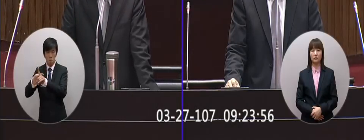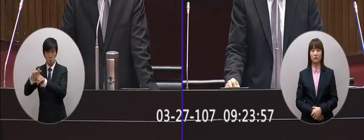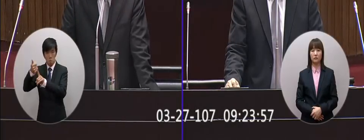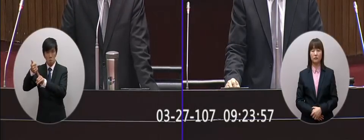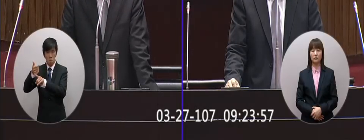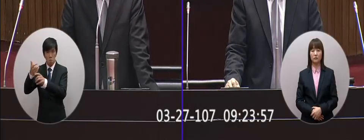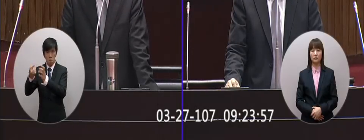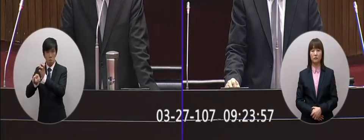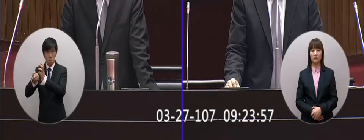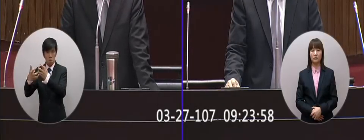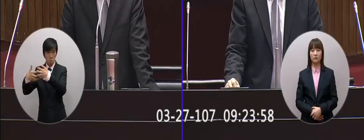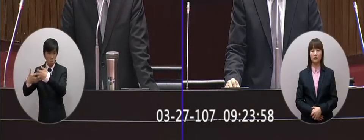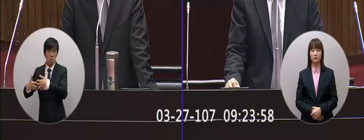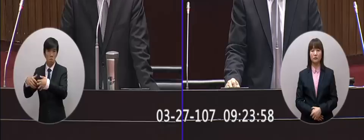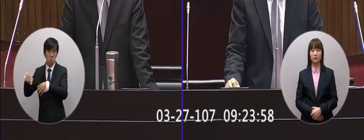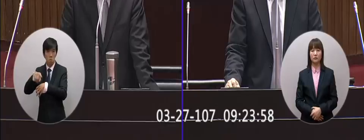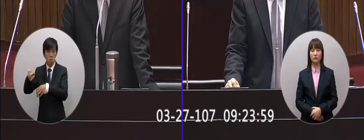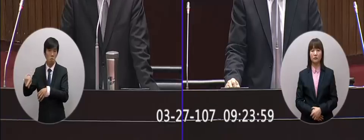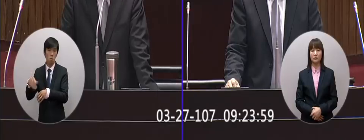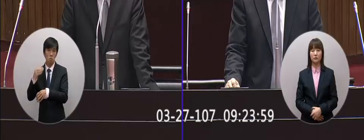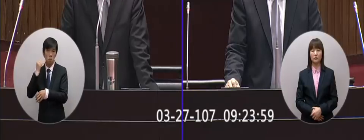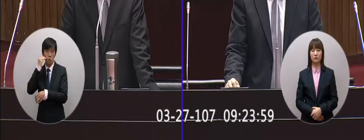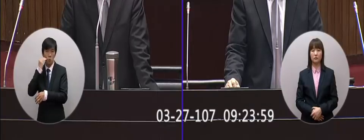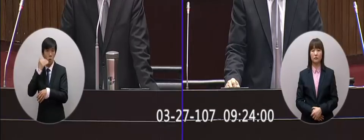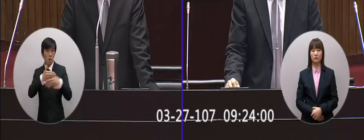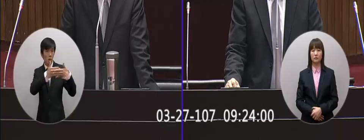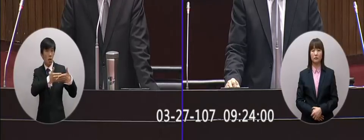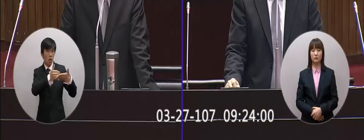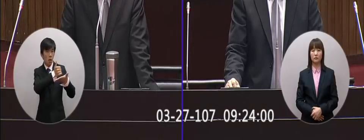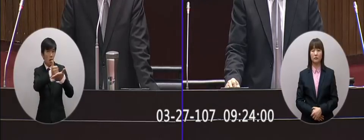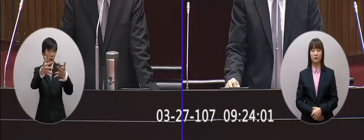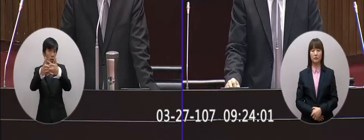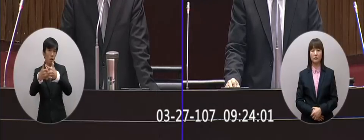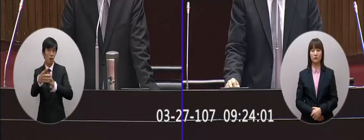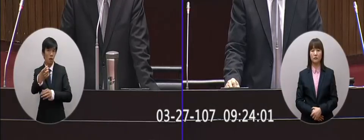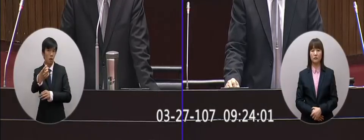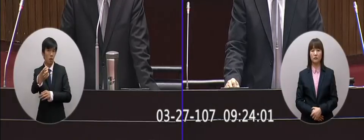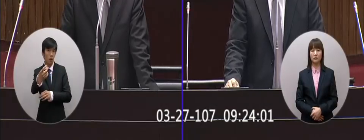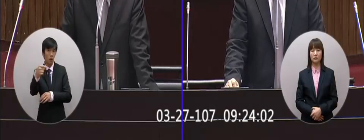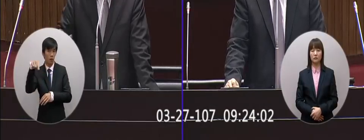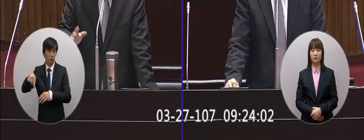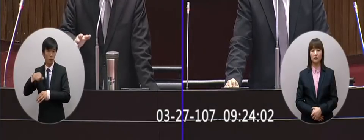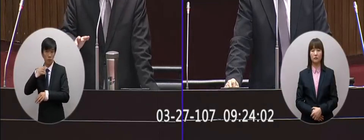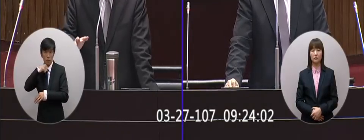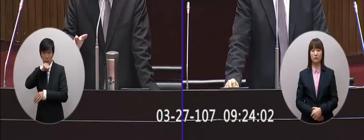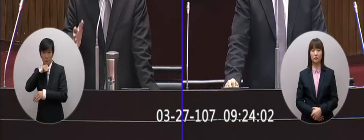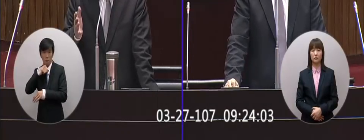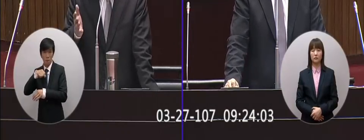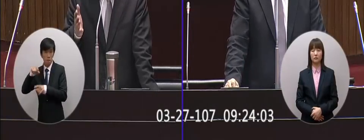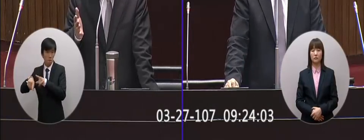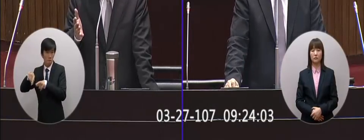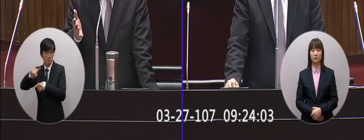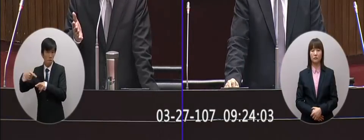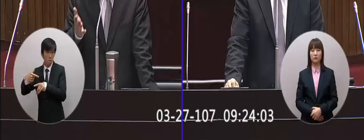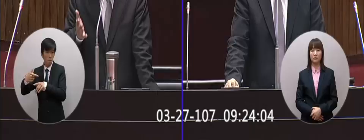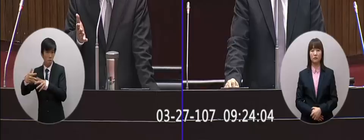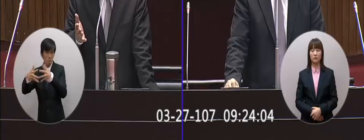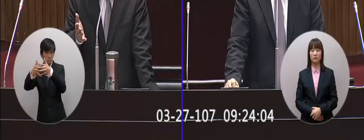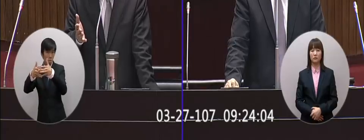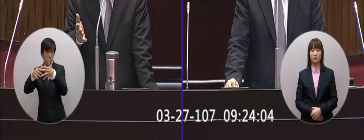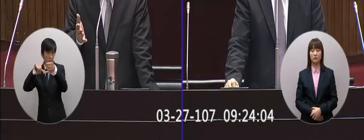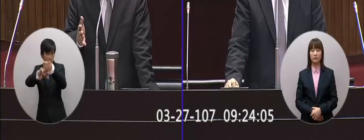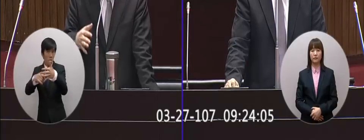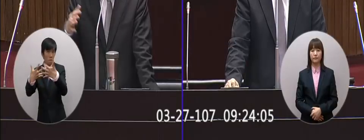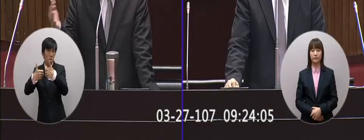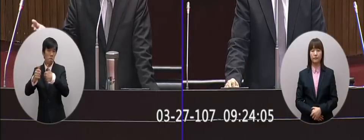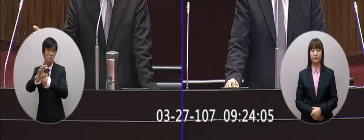者没有办法销往美国的时候，有没有机会让台湾的精密机械业者可以接到这个订